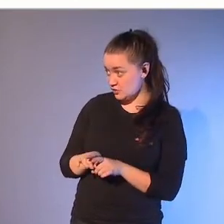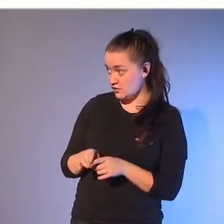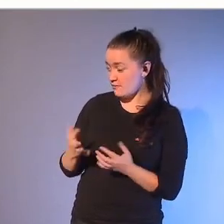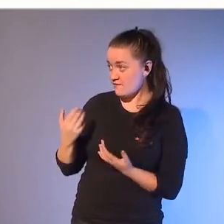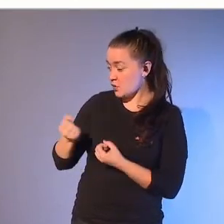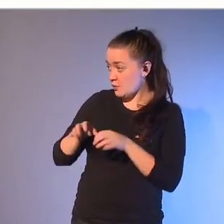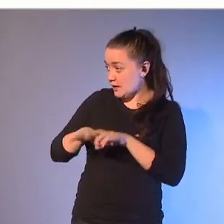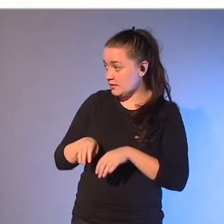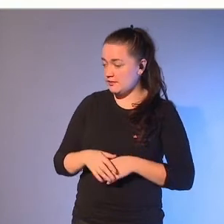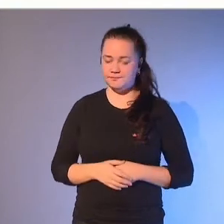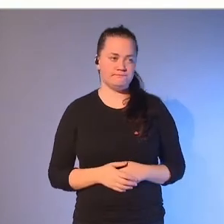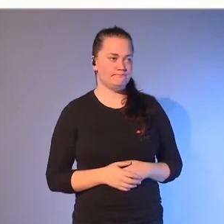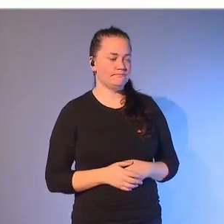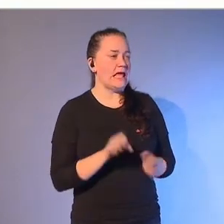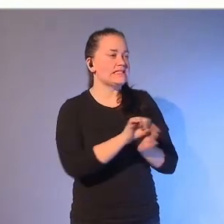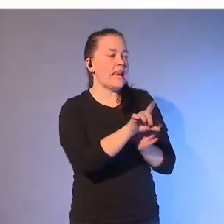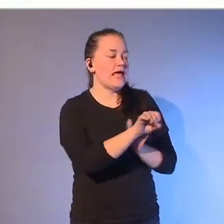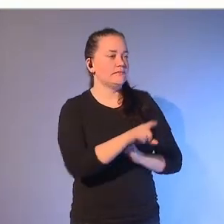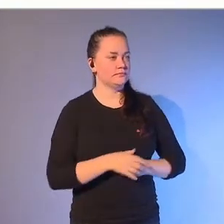du gjør på nettet. Det er selv.